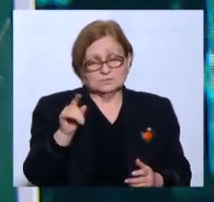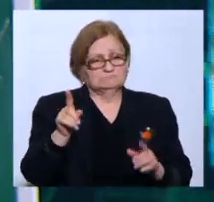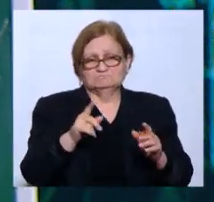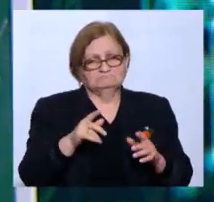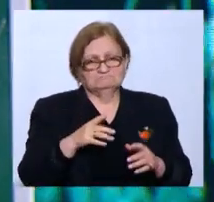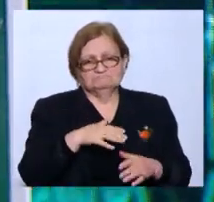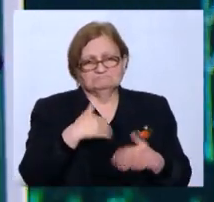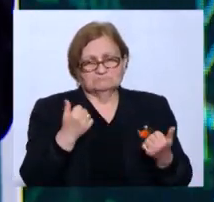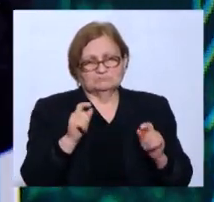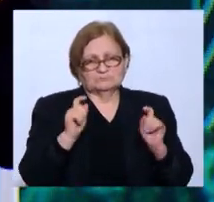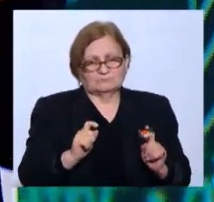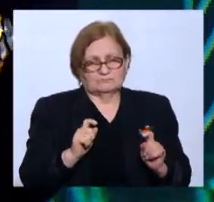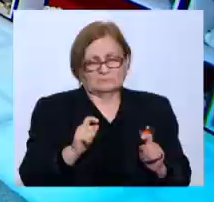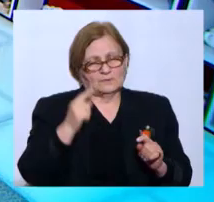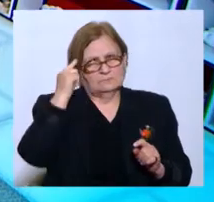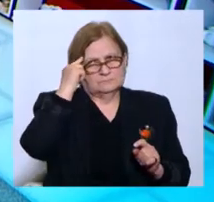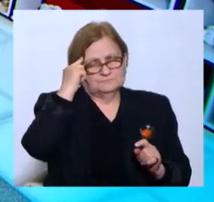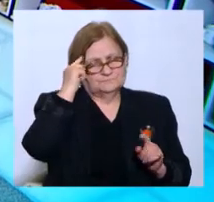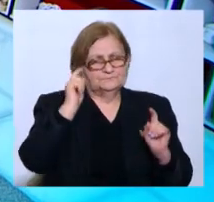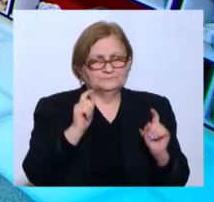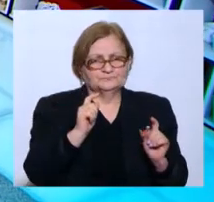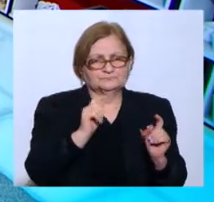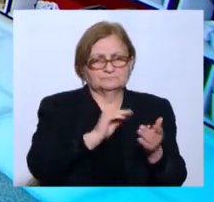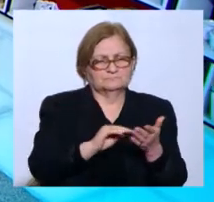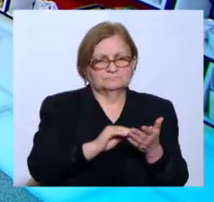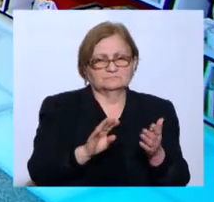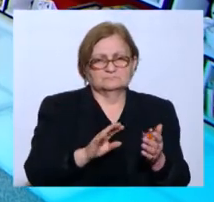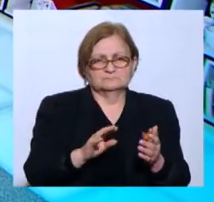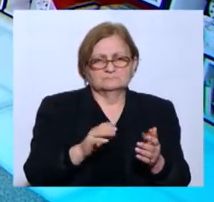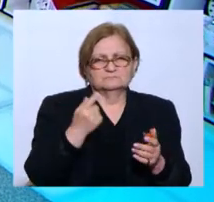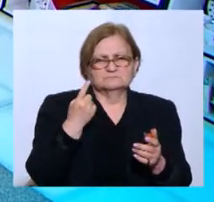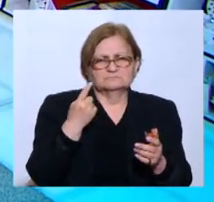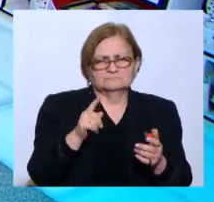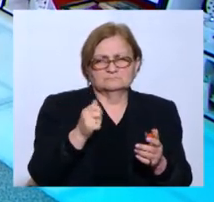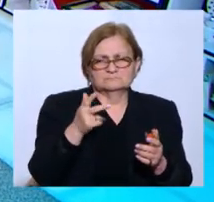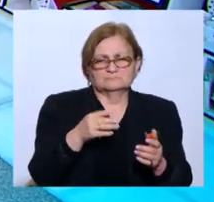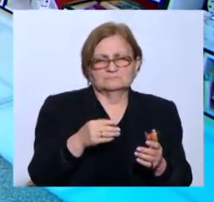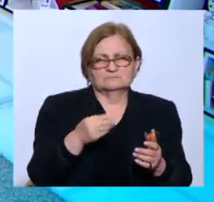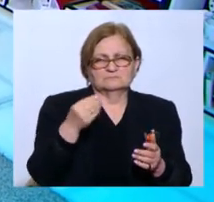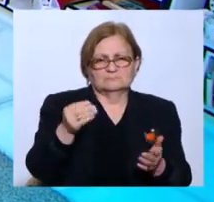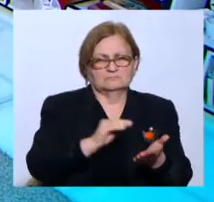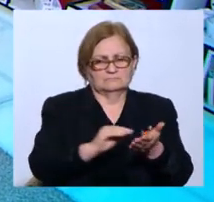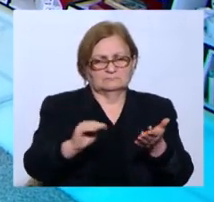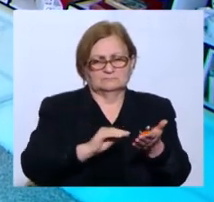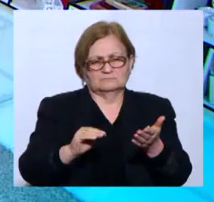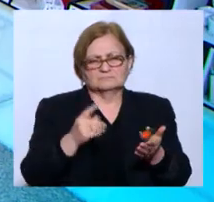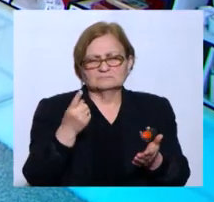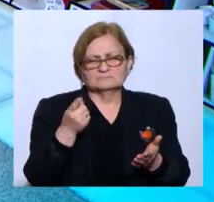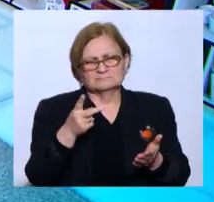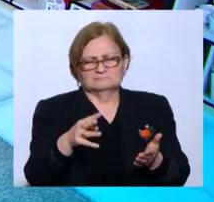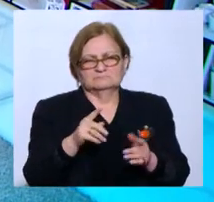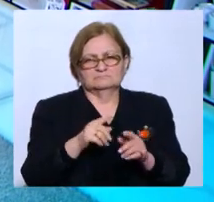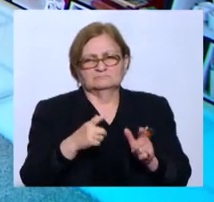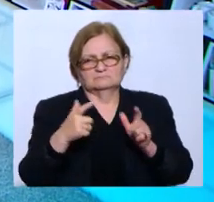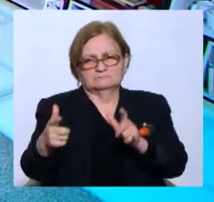ანგარიში, ესე დაჯდა და თავისთვის დაიწყო ფიქრი. და რამოდენიმე წუთში მივიდა მასწავლებელთან და მისცა ეს ფურცელი, სადაც ეწერა სწორი პასუხი.